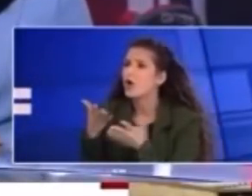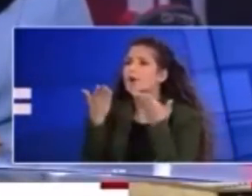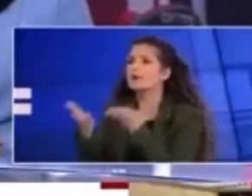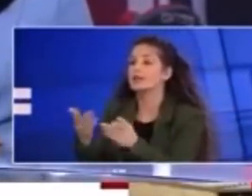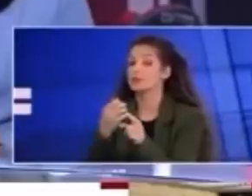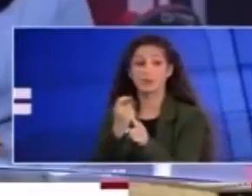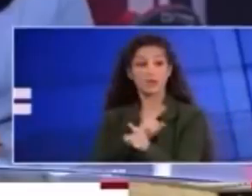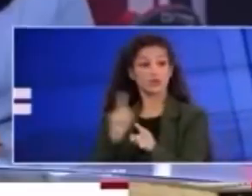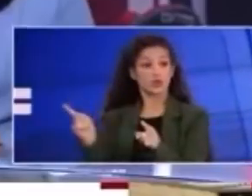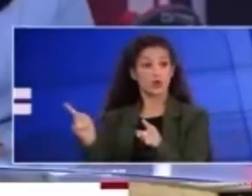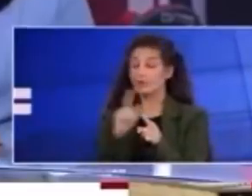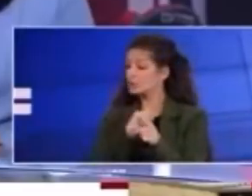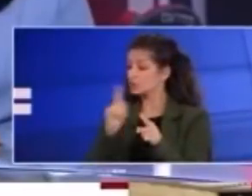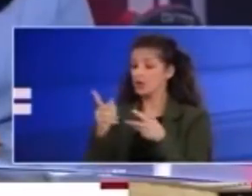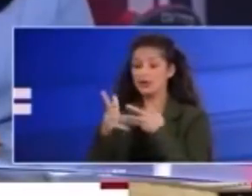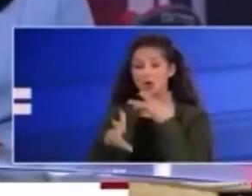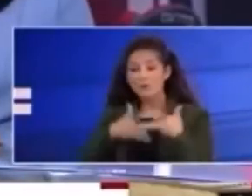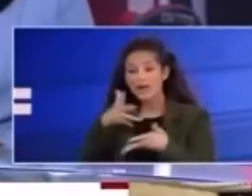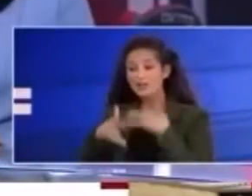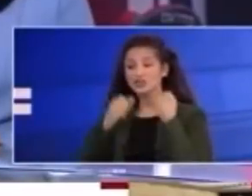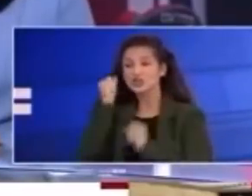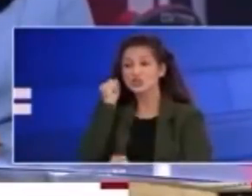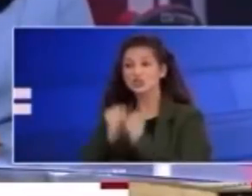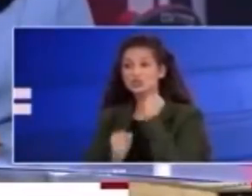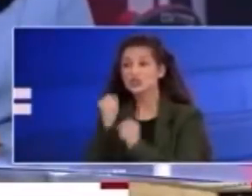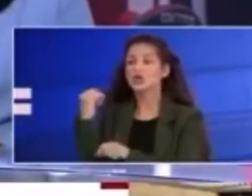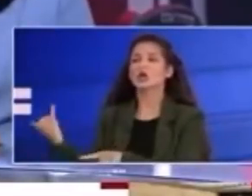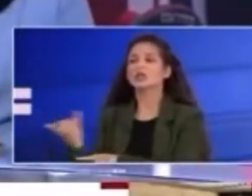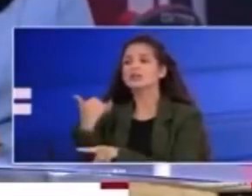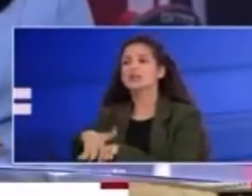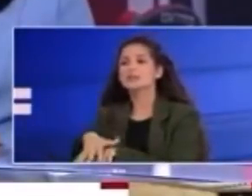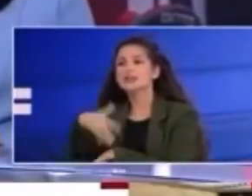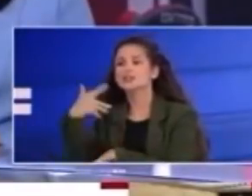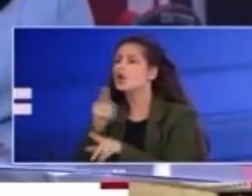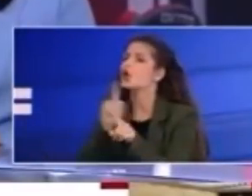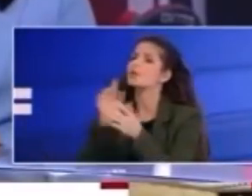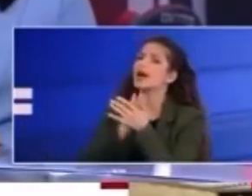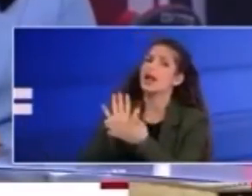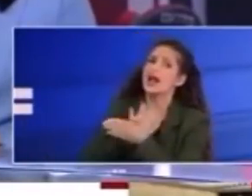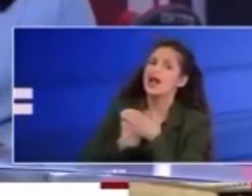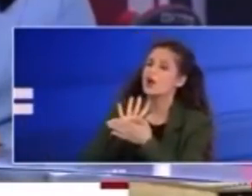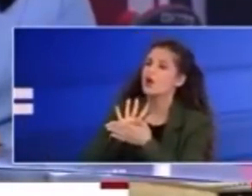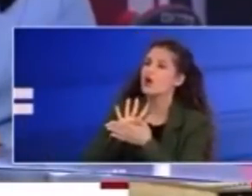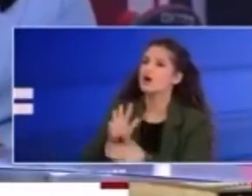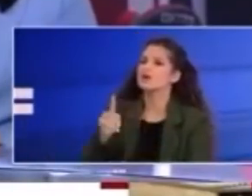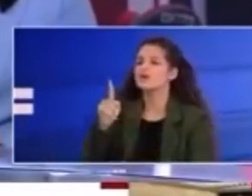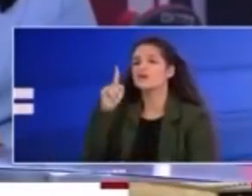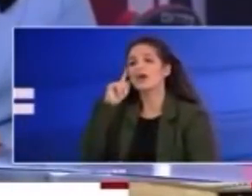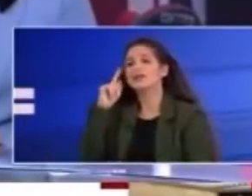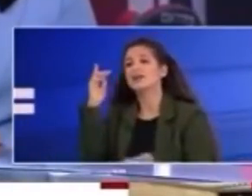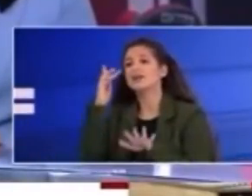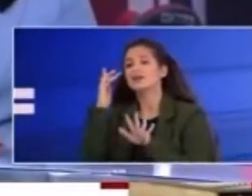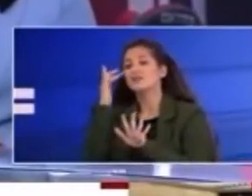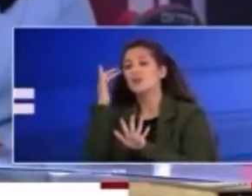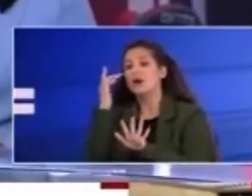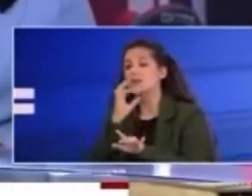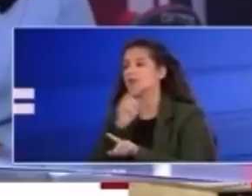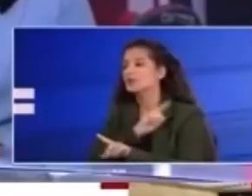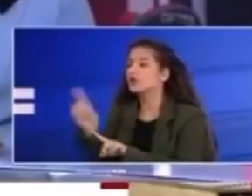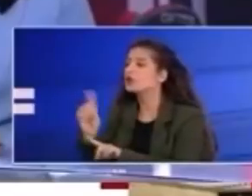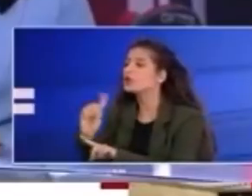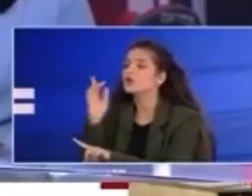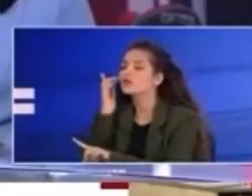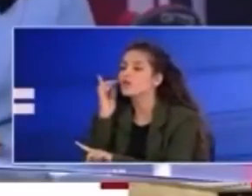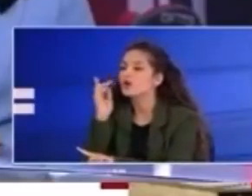קורבנית. ממש לא. אני באה ואומרת שקשה. כל הזמן את מרגישה תפוקה. לא, בכלל לא. אני בכלל, אני מרגישה תפוקה ממש לא, רינה. אני מציעה ש...